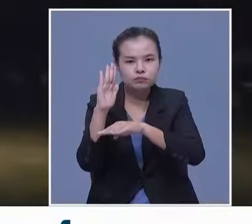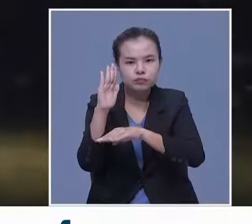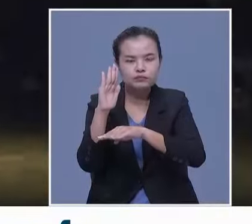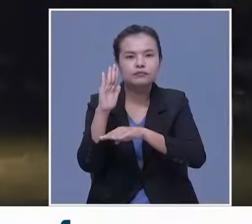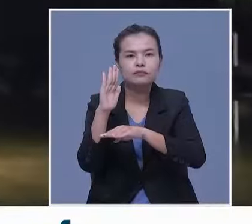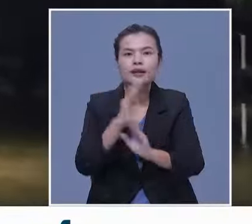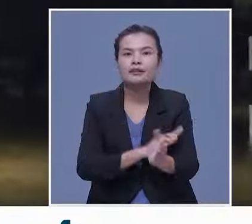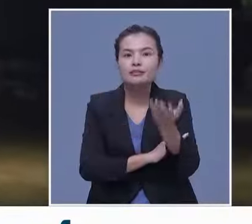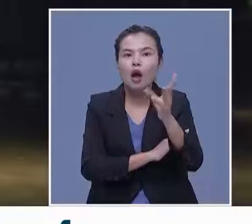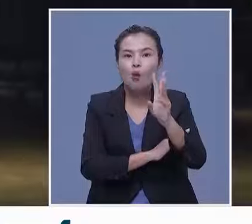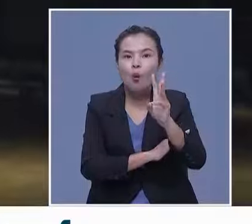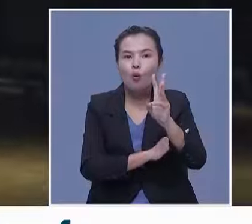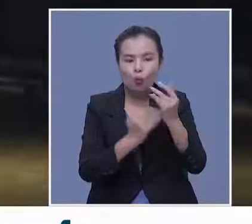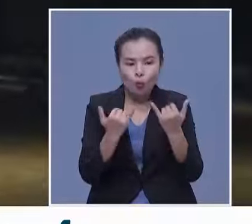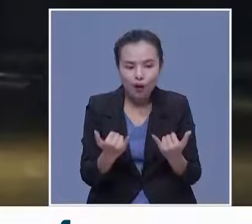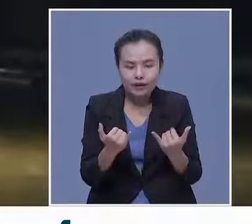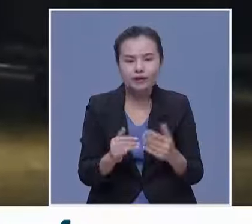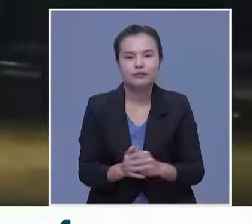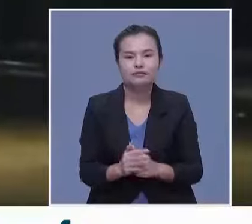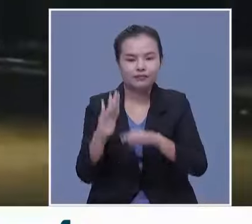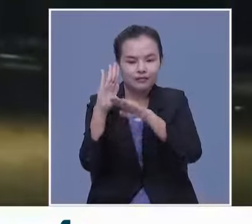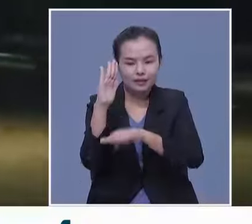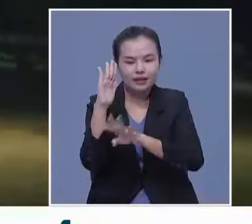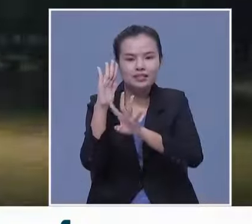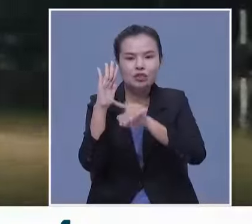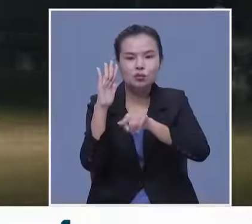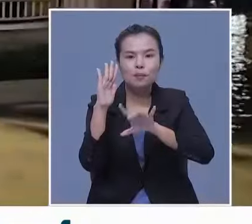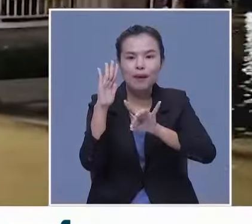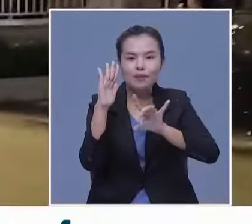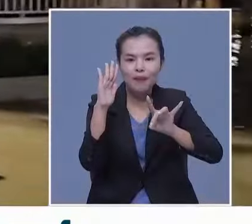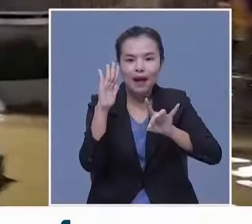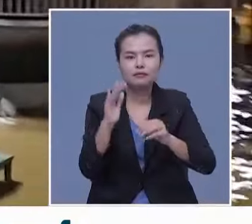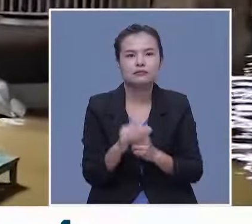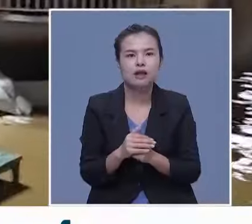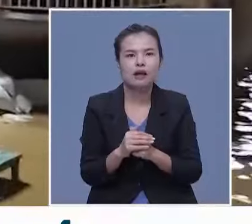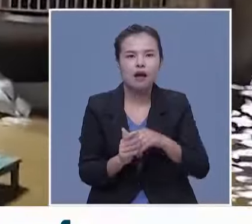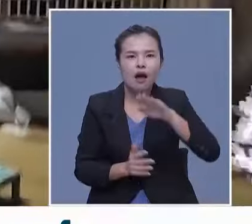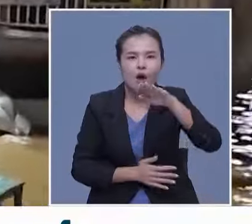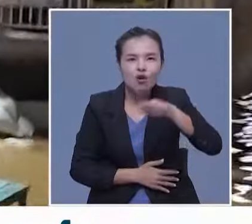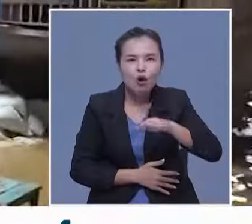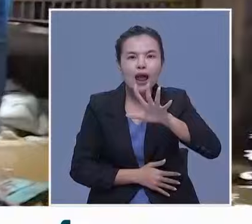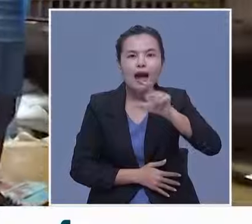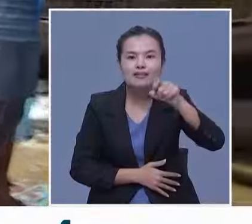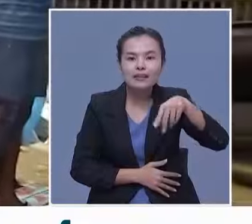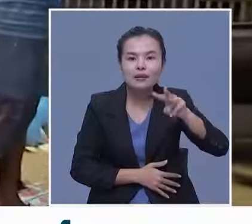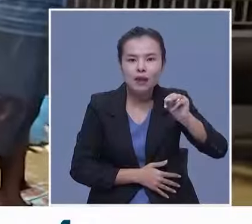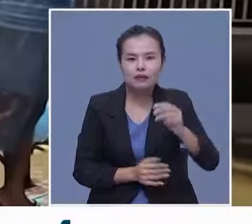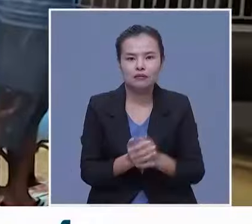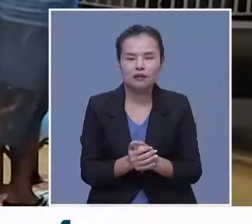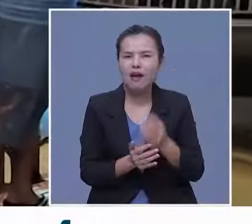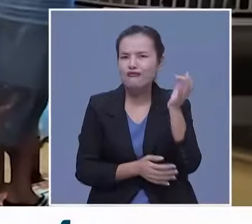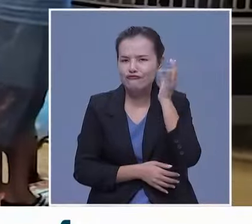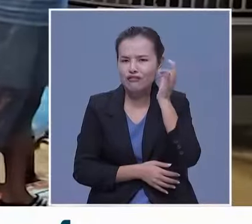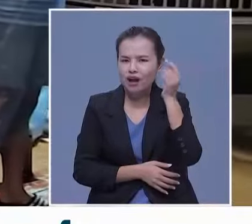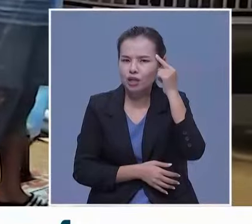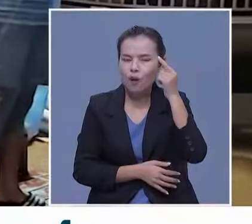ตอน18:00นของวันนี้ลดลงมาเหลือ 4.88เมตก็คือลดลงมา 5ซมแนวโน้มณตอนนี้ถ้าฟังแบบนี้เนี่ย